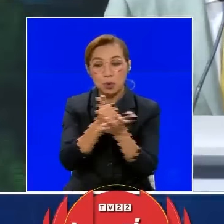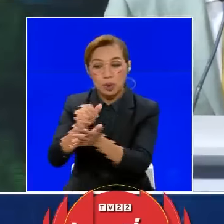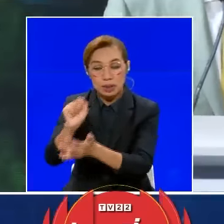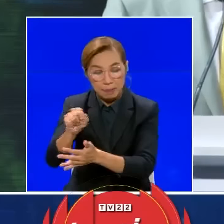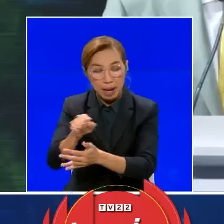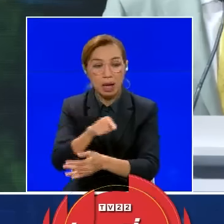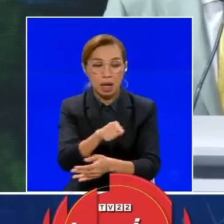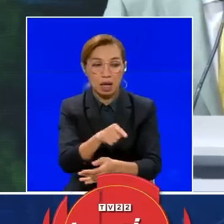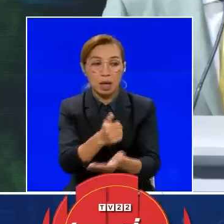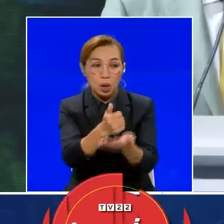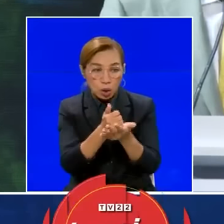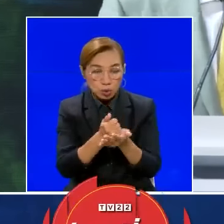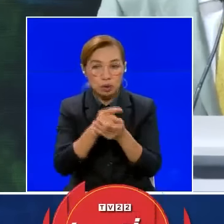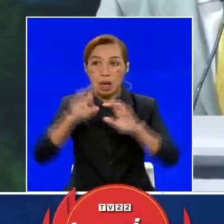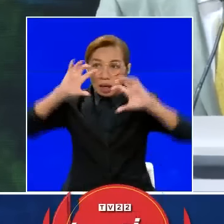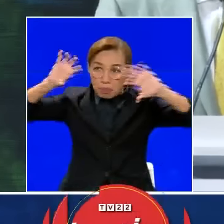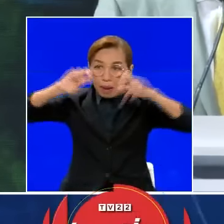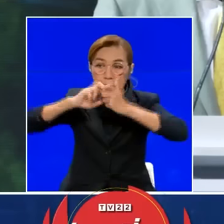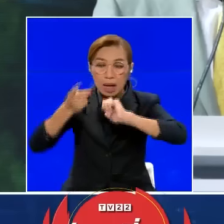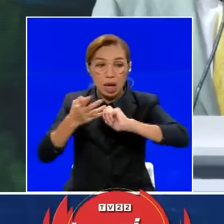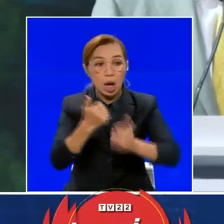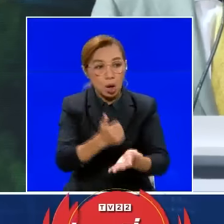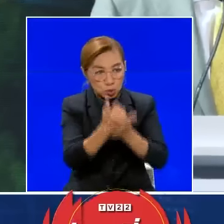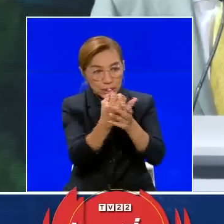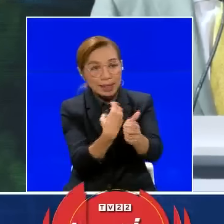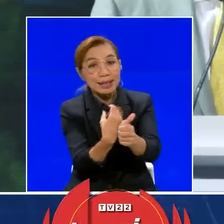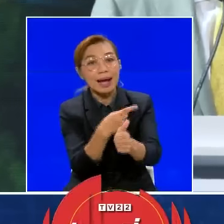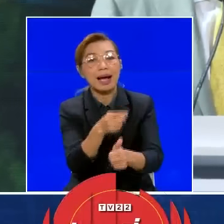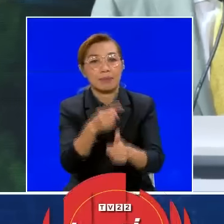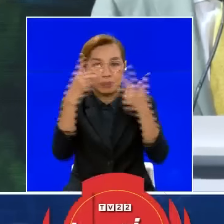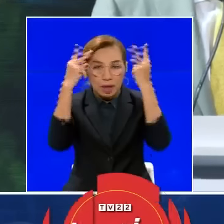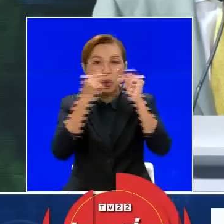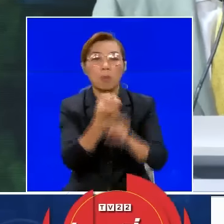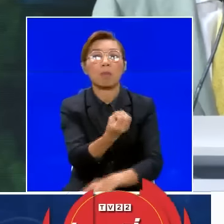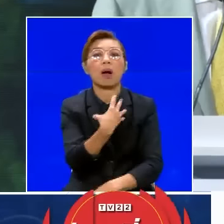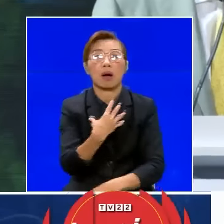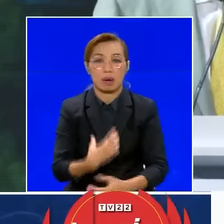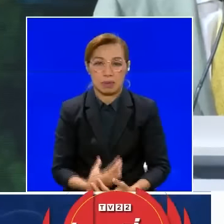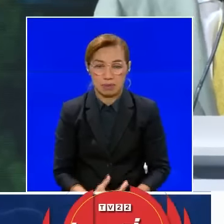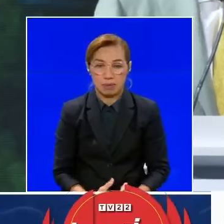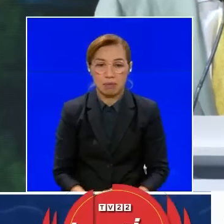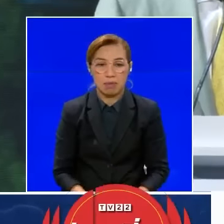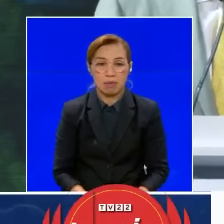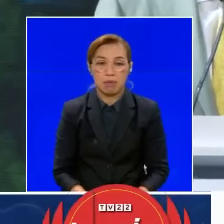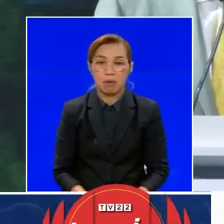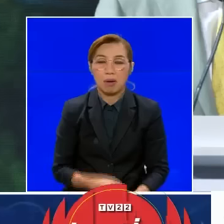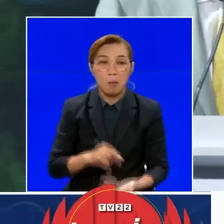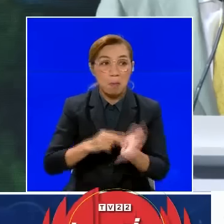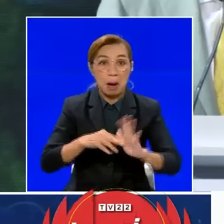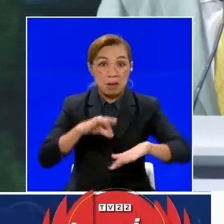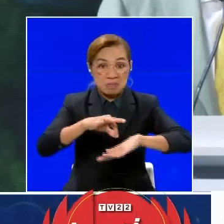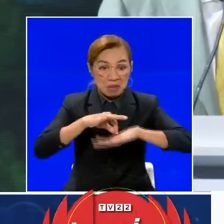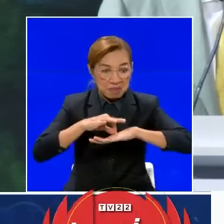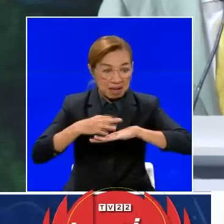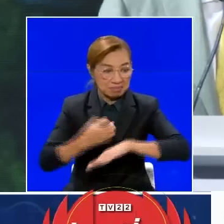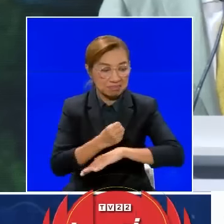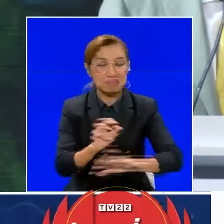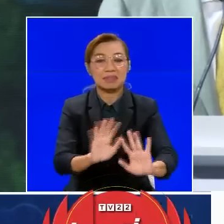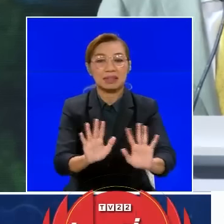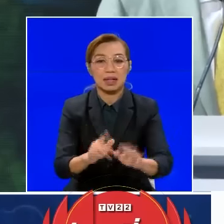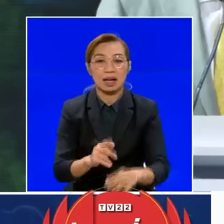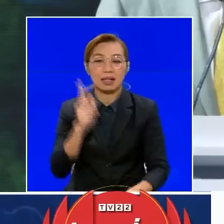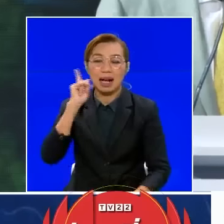ที่ปรึกษาท่านรัฐบาลมีปัญหาอะไรก็ช่วยแนะนำด้วยก็เท่านั้นเอง แล้วไม่ใช่เป็นตำแหน่งการเมืองอะไร ผมกำ